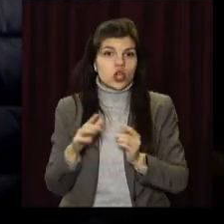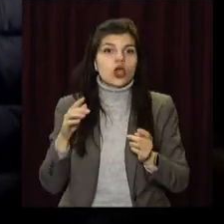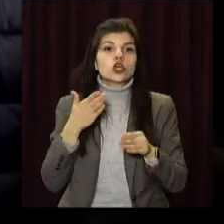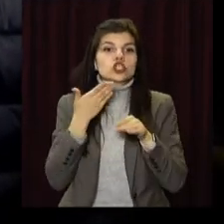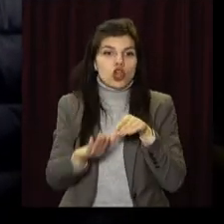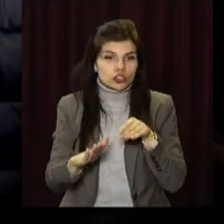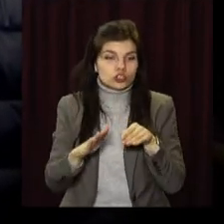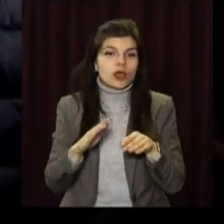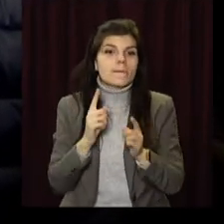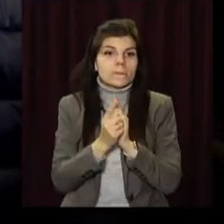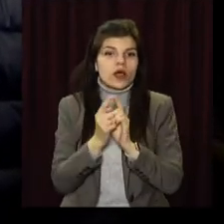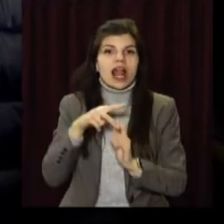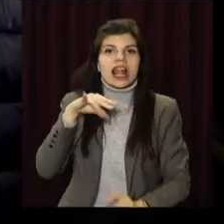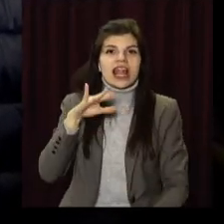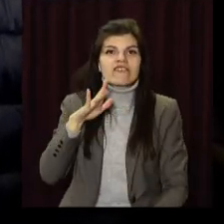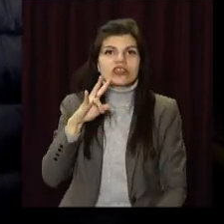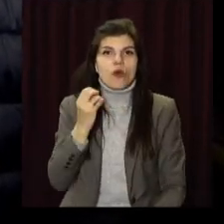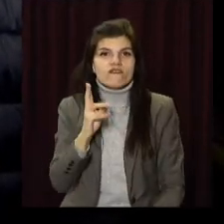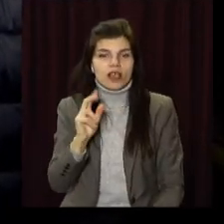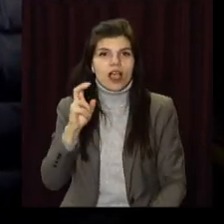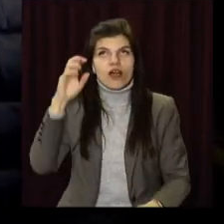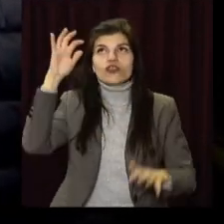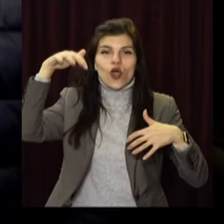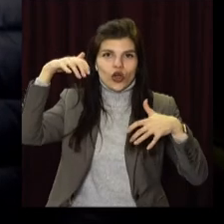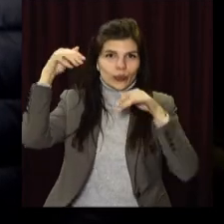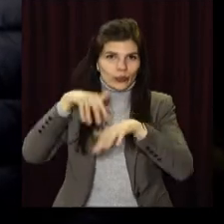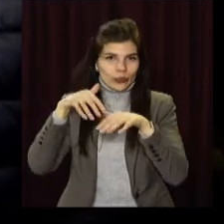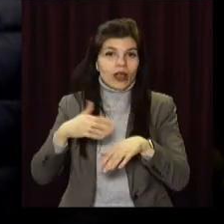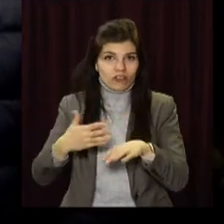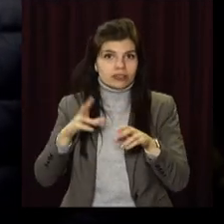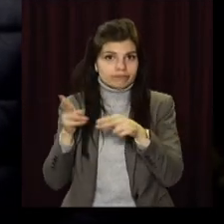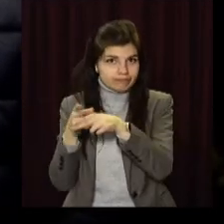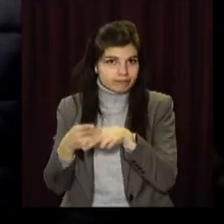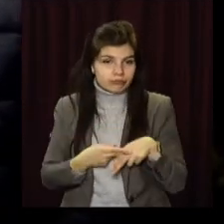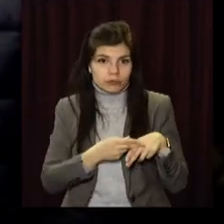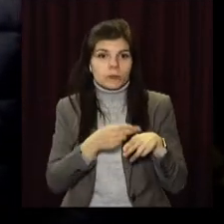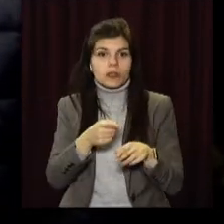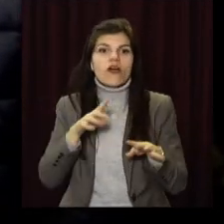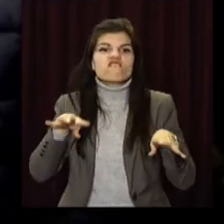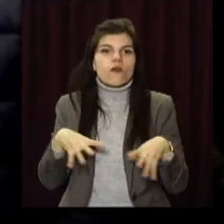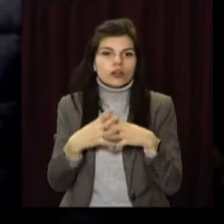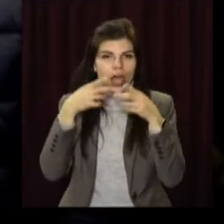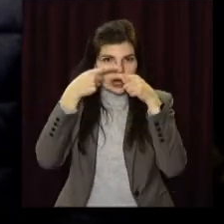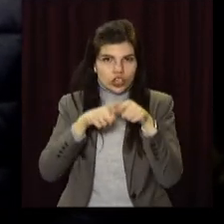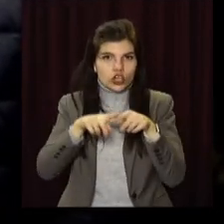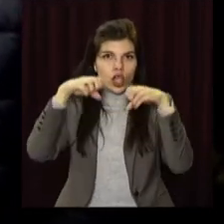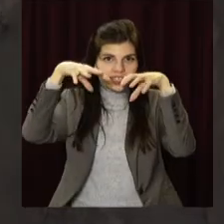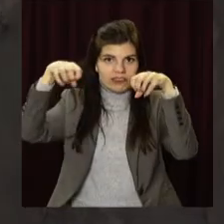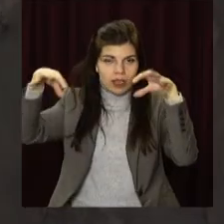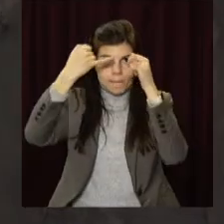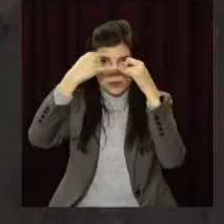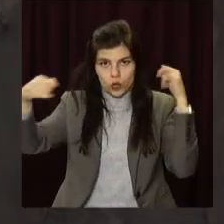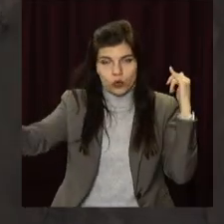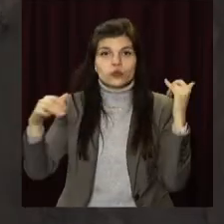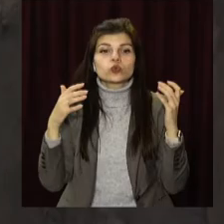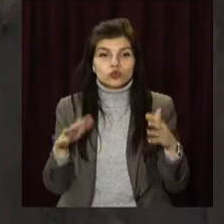Частично поменена ливневая канализация. Потом здесь проведено восстановление технического освещения по подвалу. Окрім